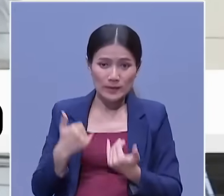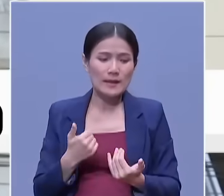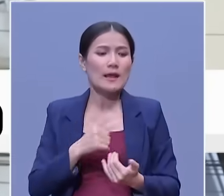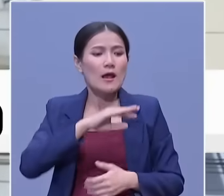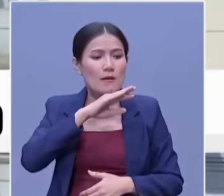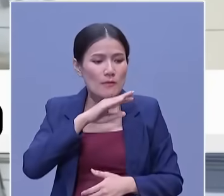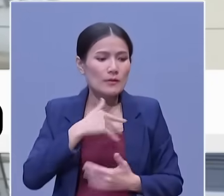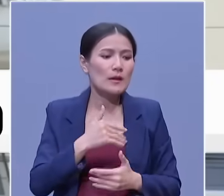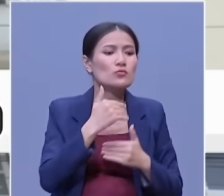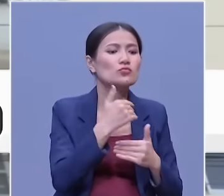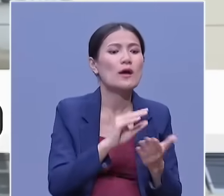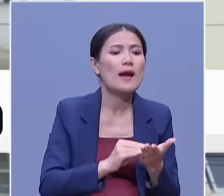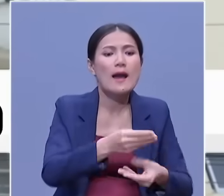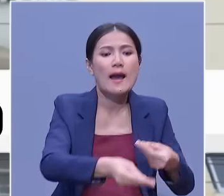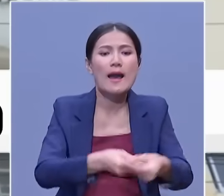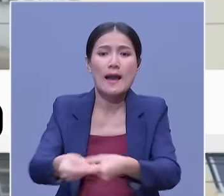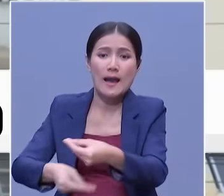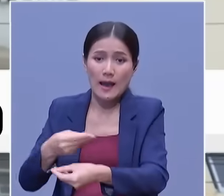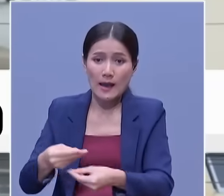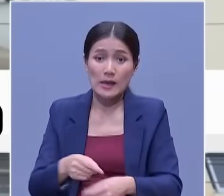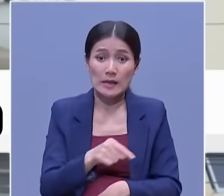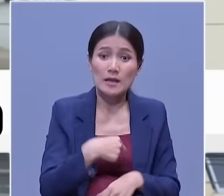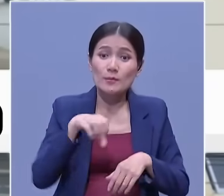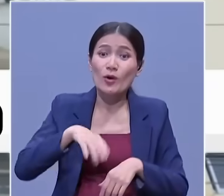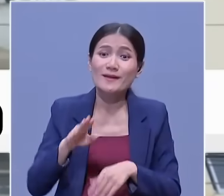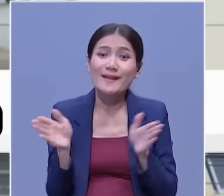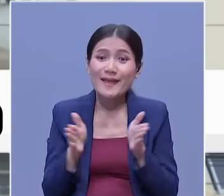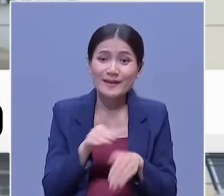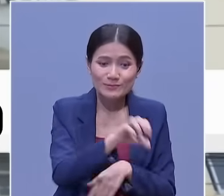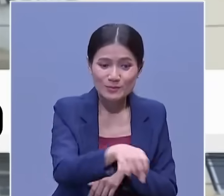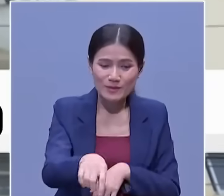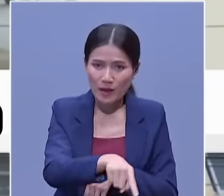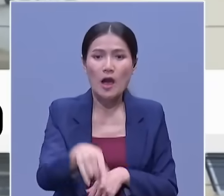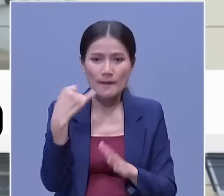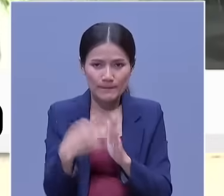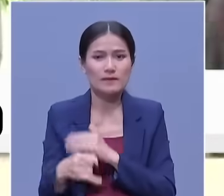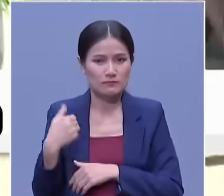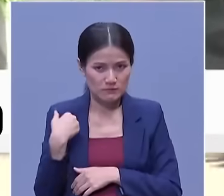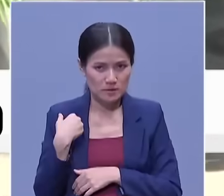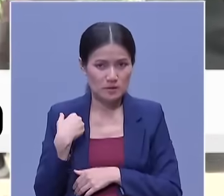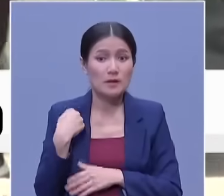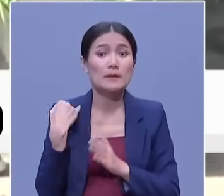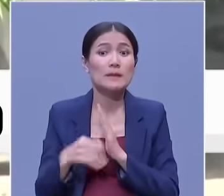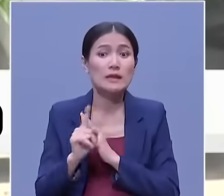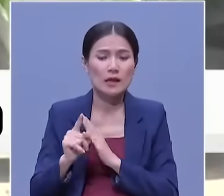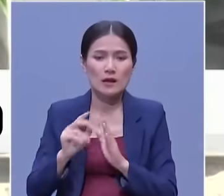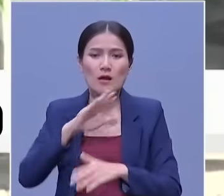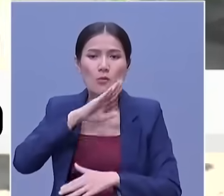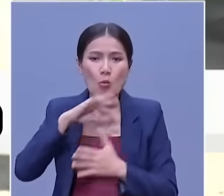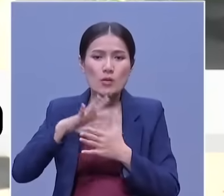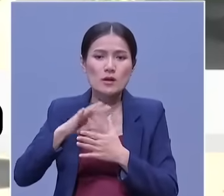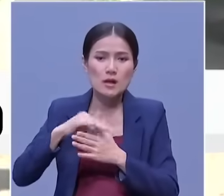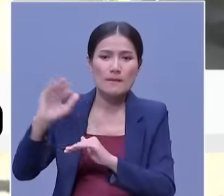นื้อหมูจากกลุ่มบริษัทเหล่านี้ก็จะต้องถูกดำเนินคดีไปด้วยในข้อหาเดียวกันคือลักลอบนำเข้าหมูผิดกฎหมายนะครับ